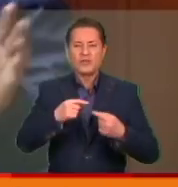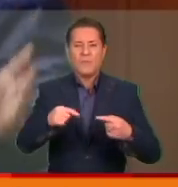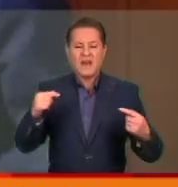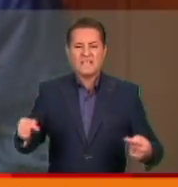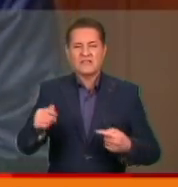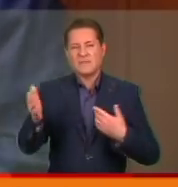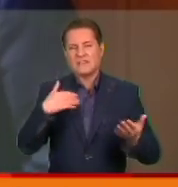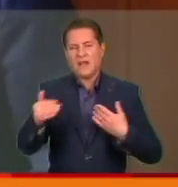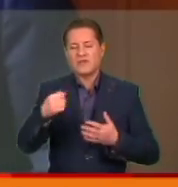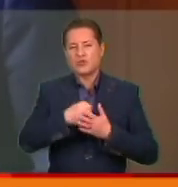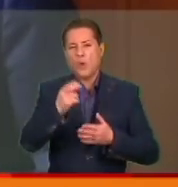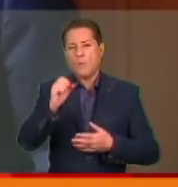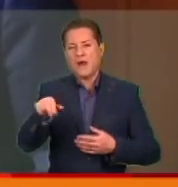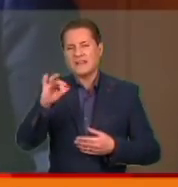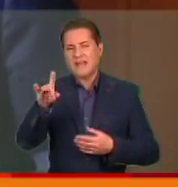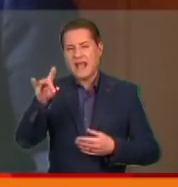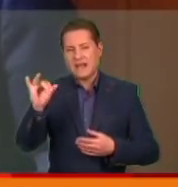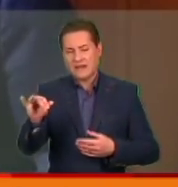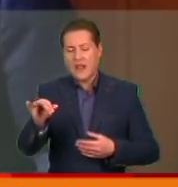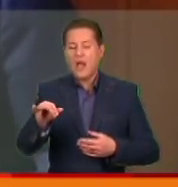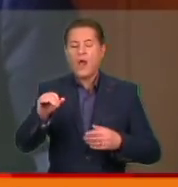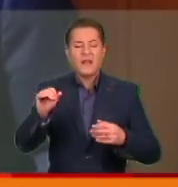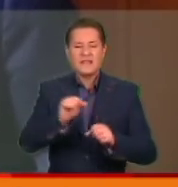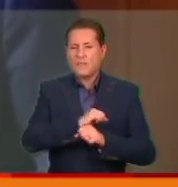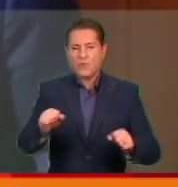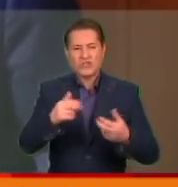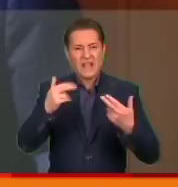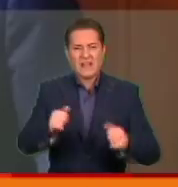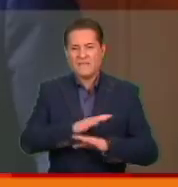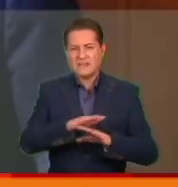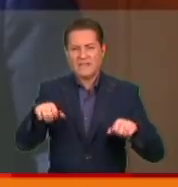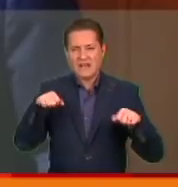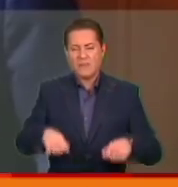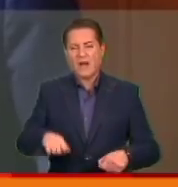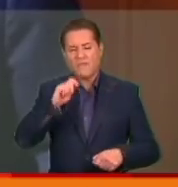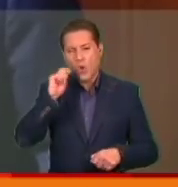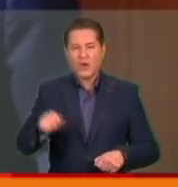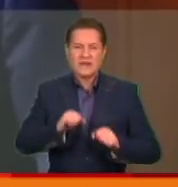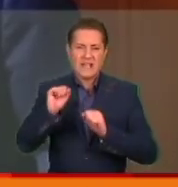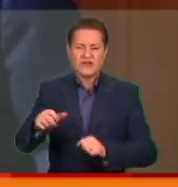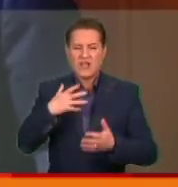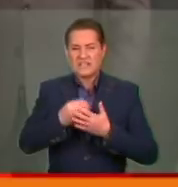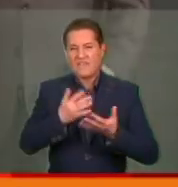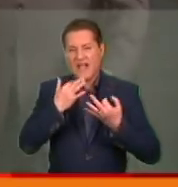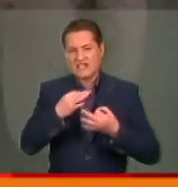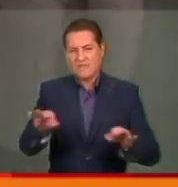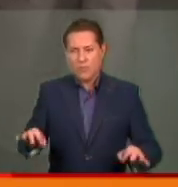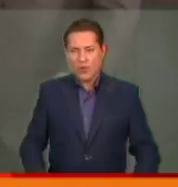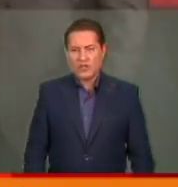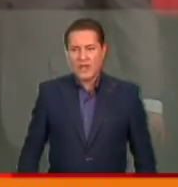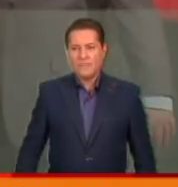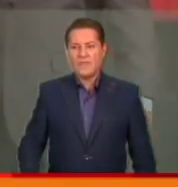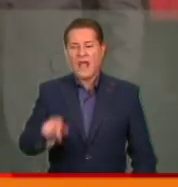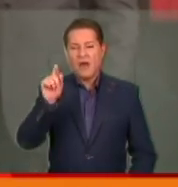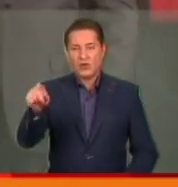як ставляться на Сході чи на Заході. Але не можна не визнавати право українця захищати свої свободи. Грзегорз Мотика